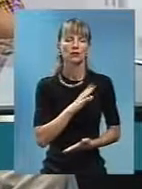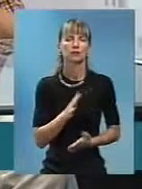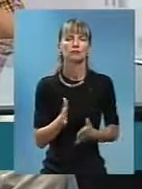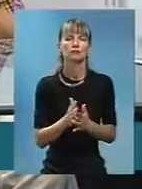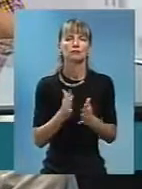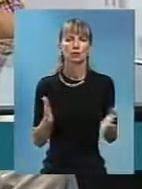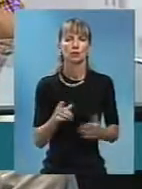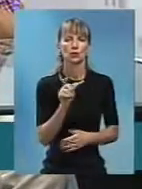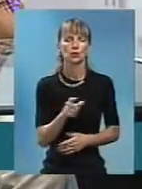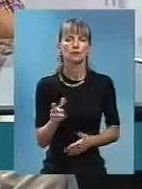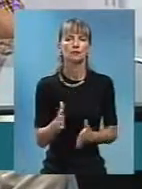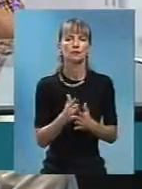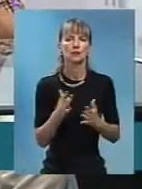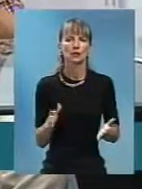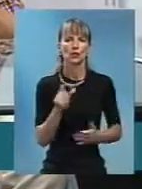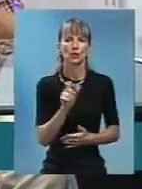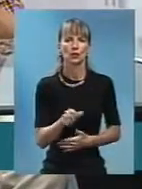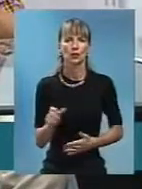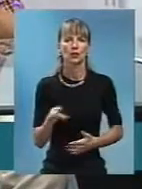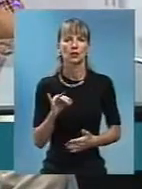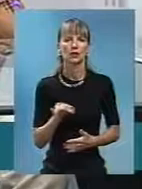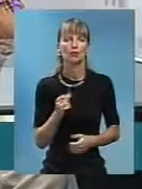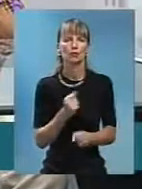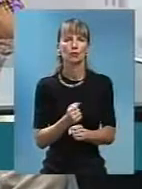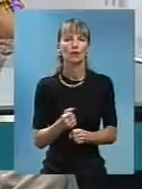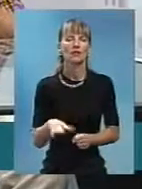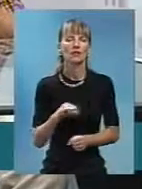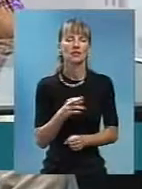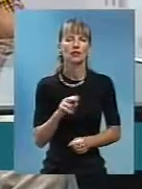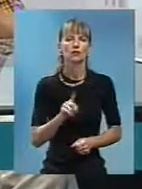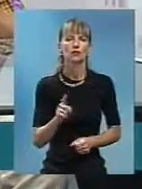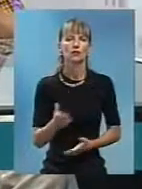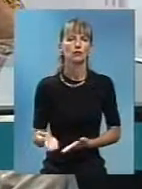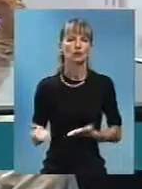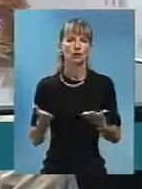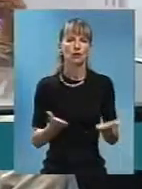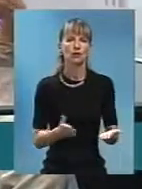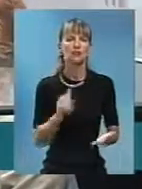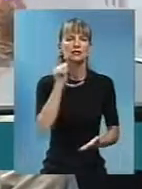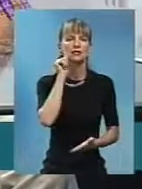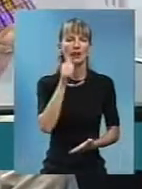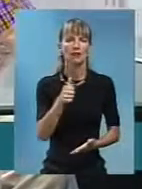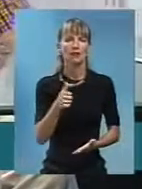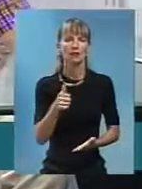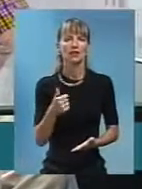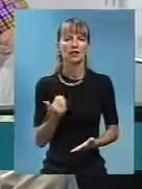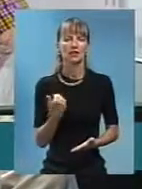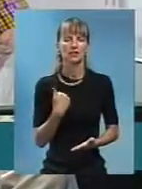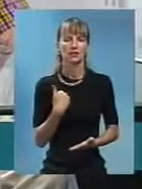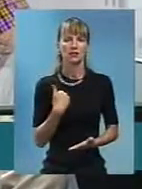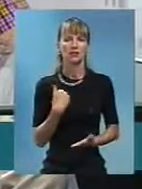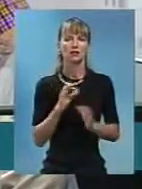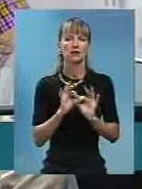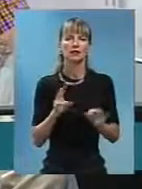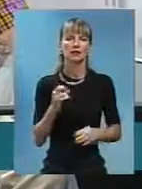більше людей. Якомога більше людей і зробимо все для того, щоб запрошувати. От завтра я анонсую